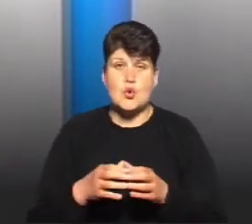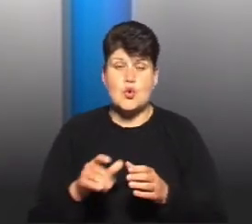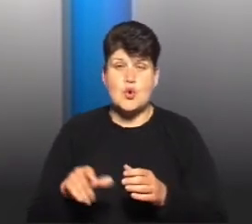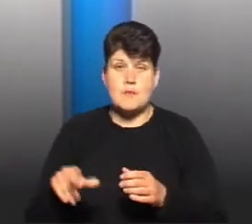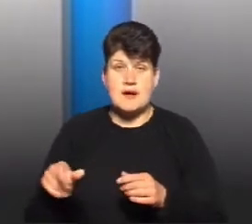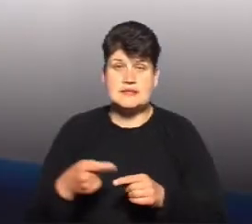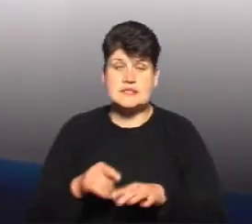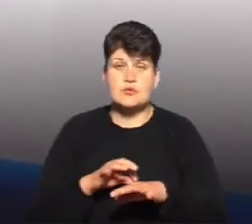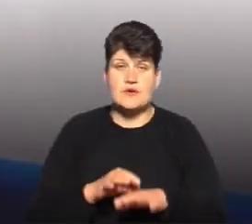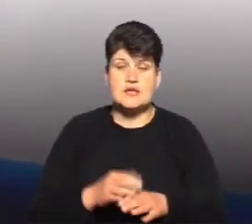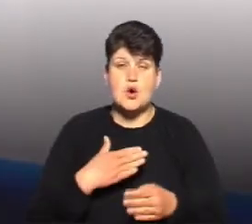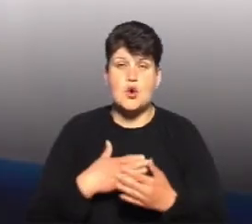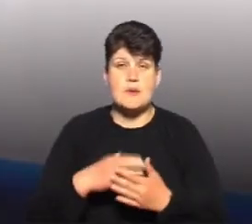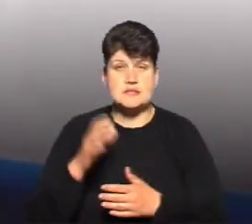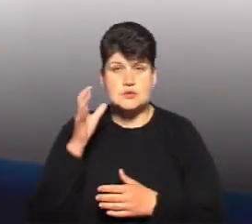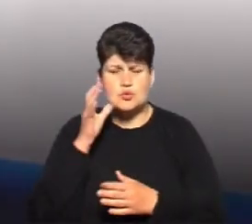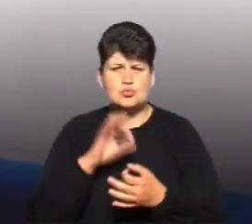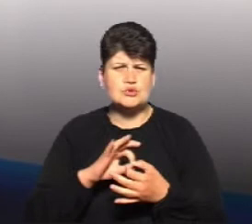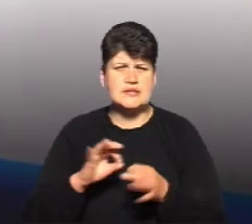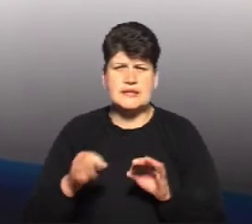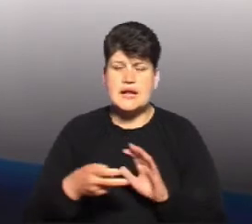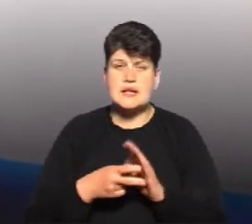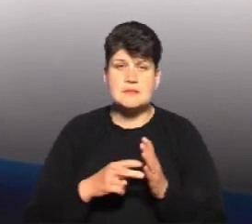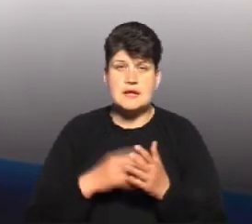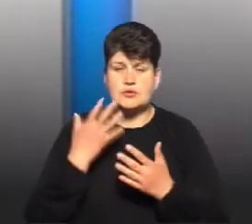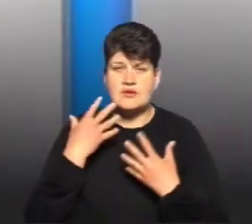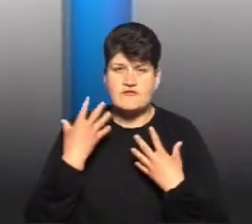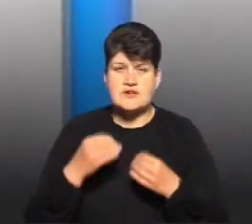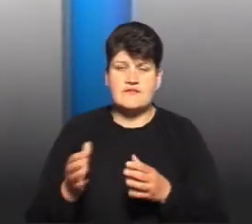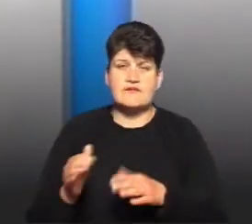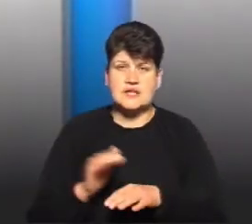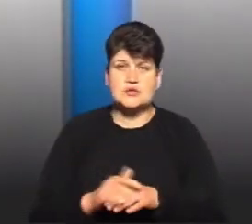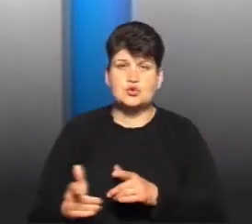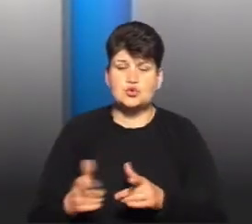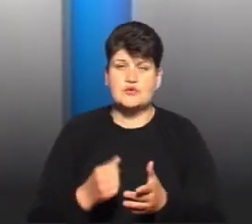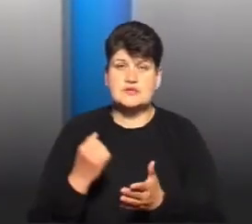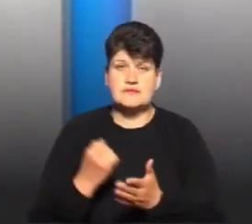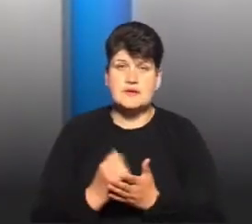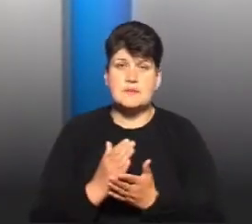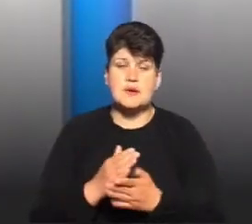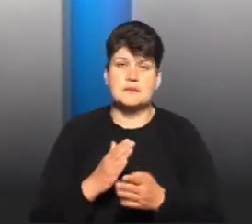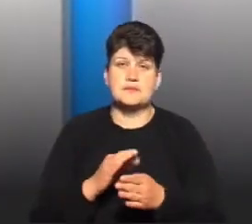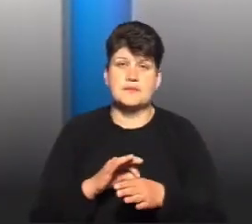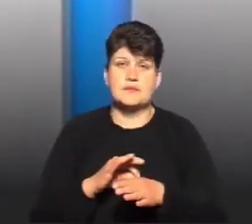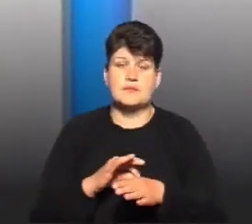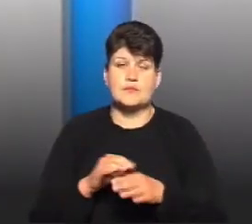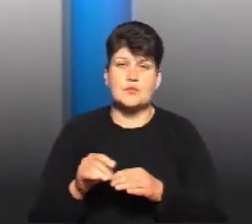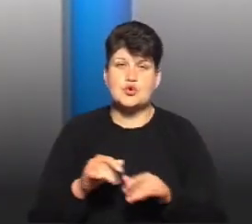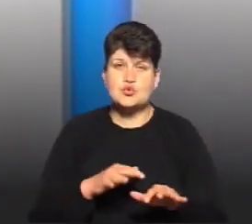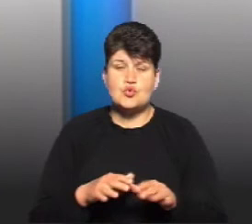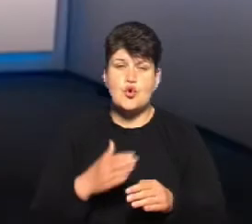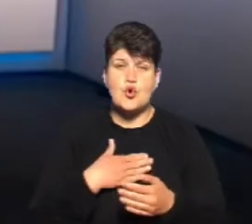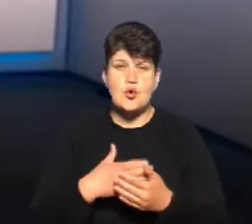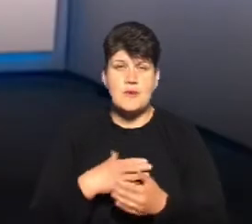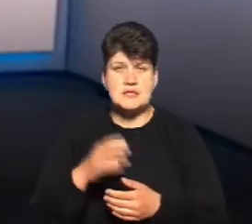громадських слухань. Угу. Будь-який детальний план, коли він вже фактично готовий до затвердження, має пройти процедуру громадських слухань. Та я так в негативному взагалі світлі сказав